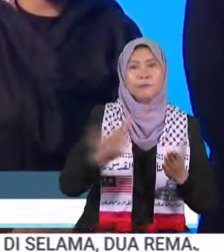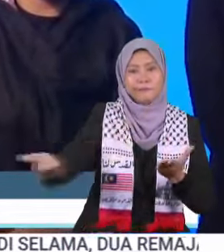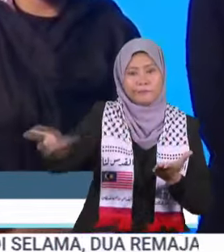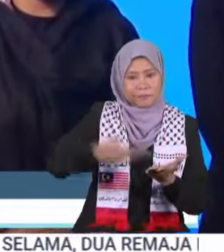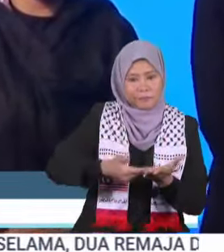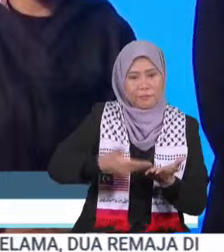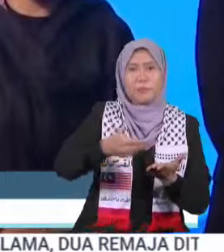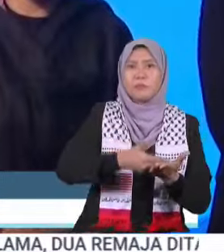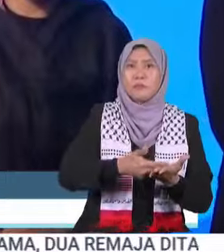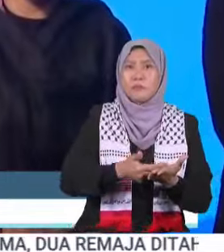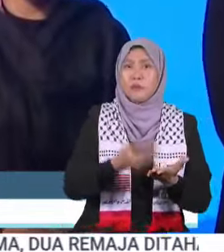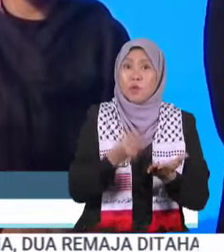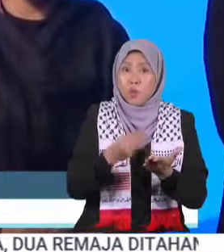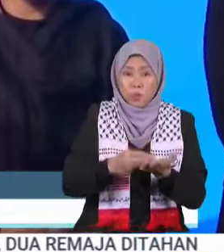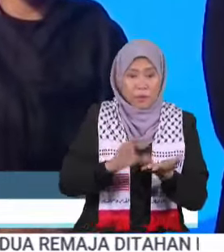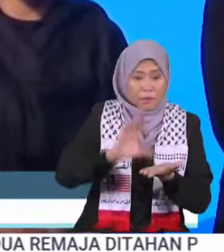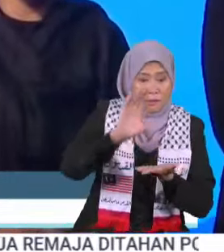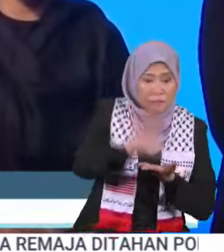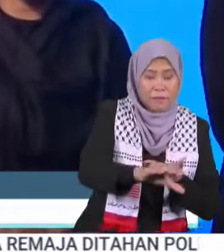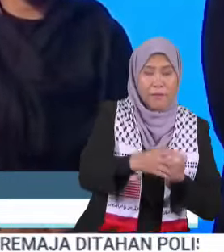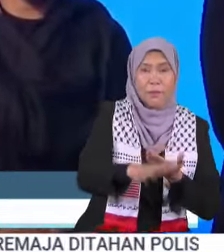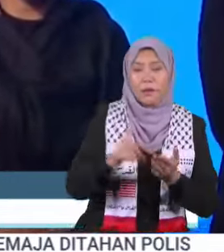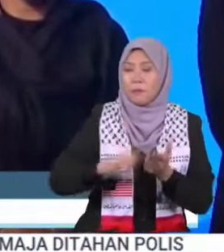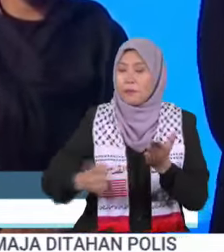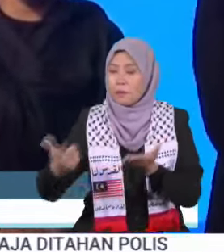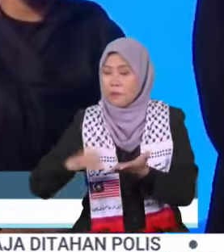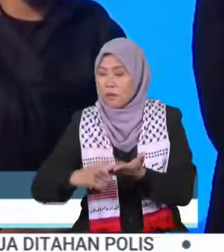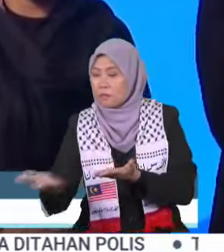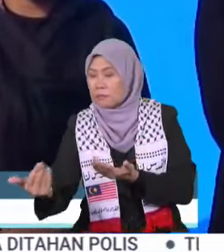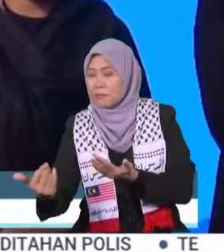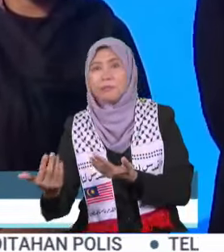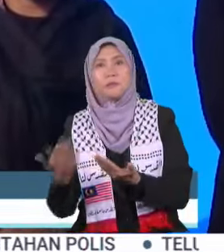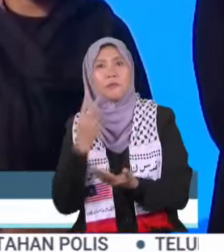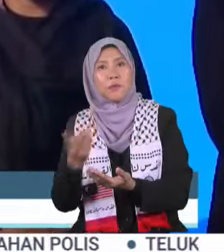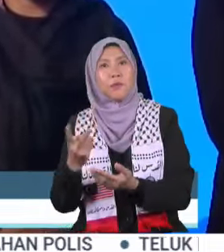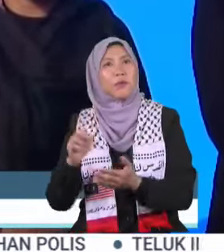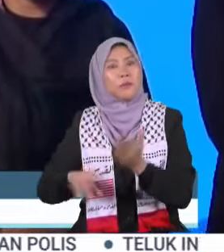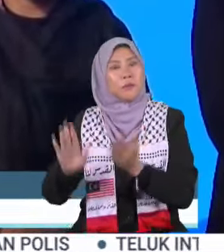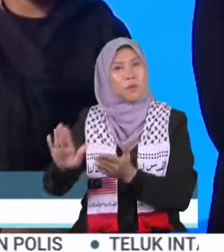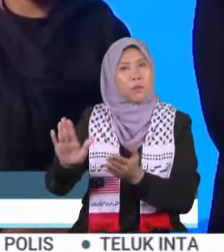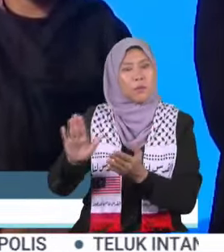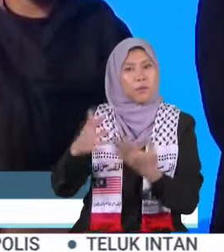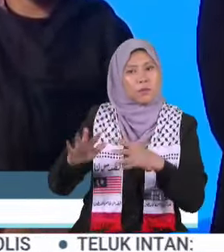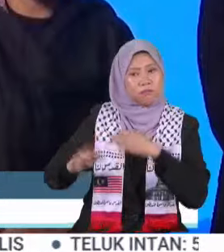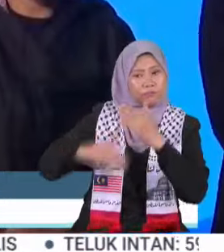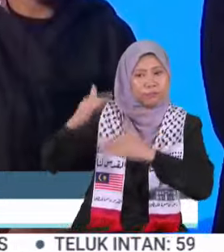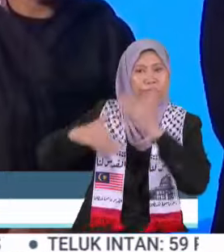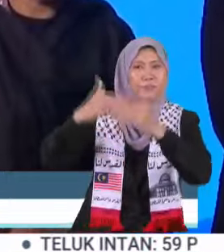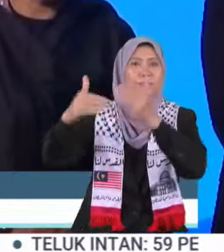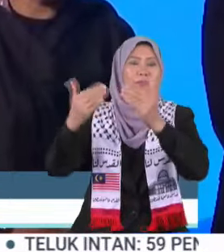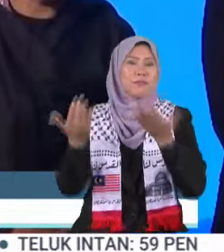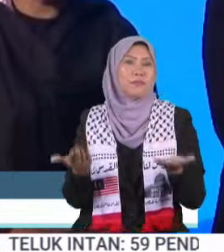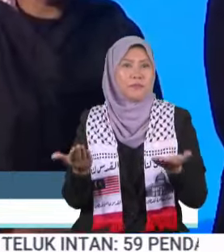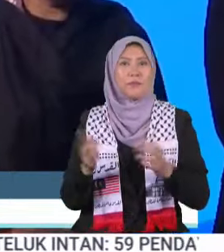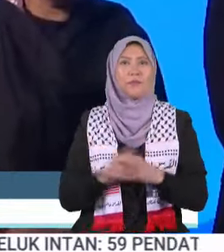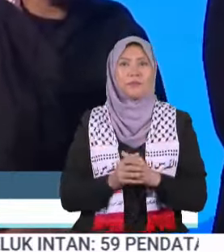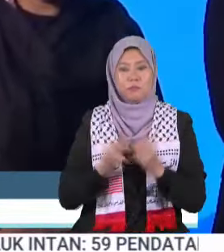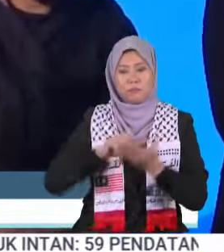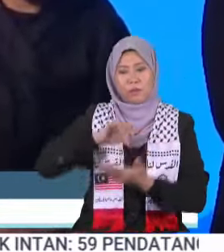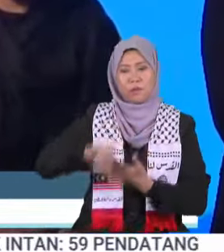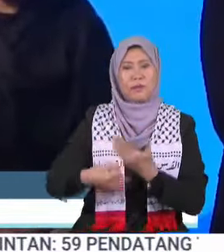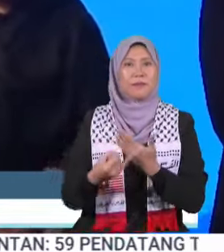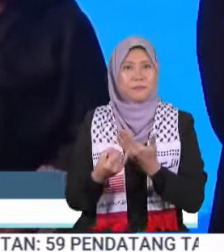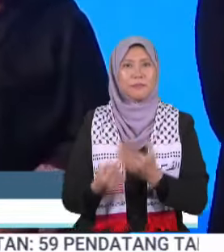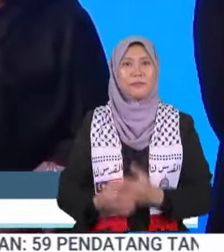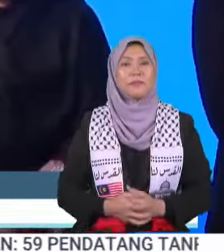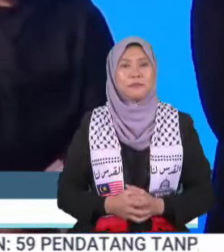yang dilakukan apakah sumbangan sasaudara untuk melaksana dalam usaha melaksanakan projek